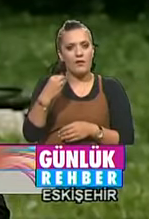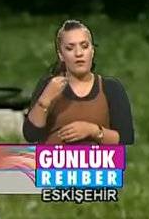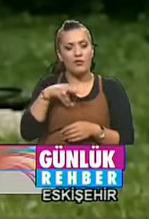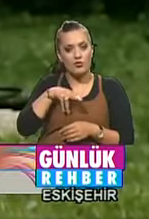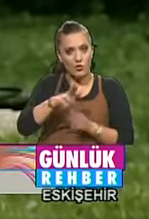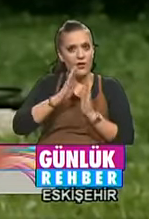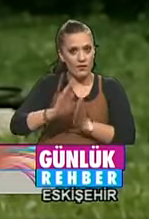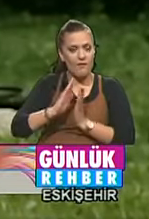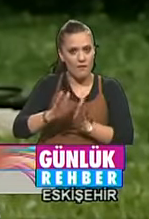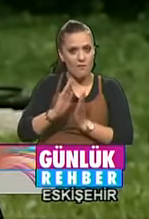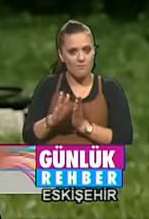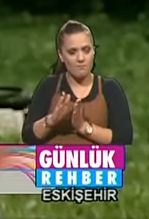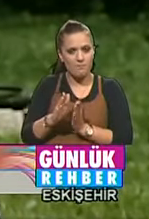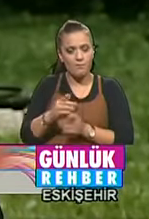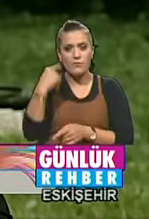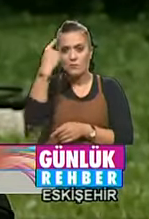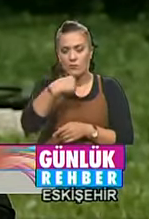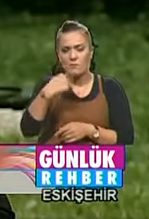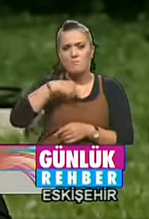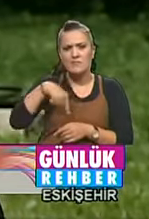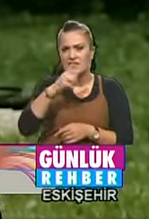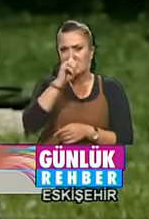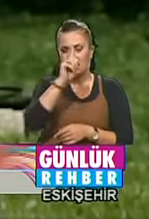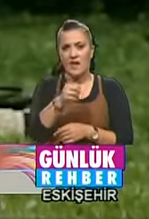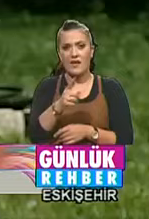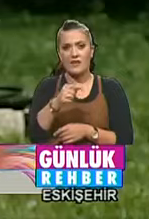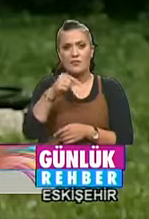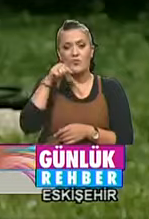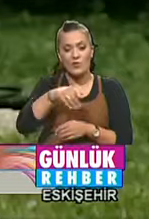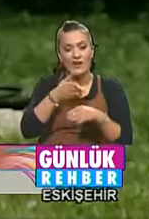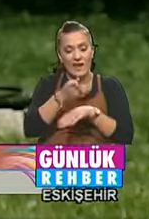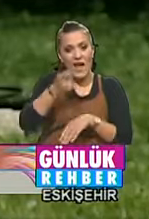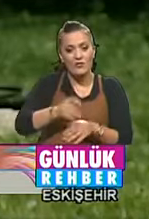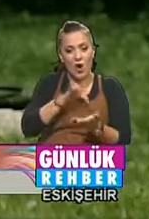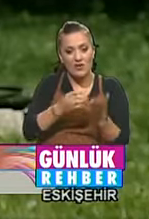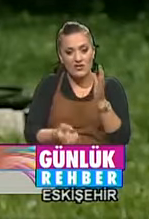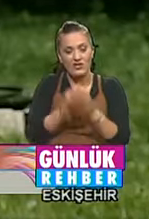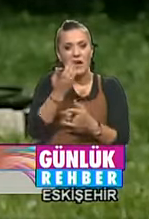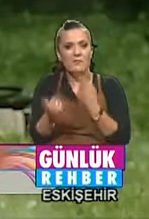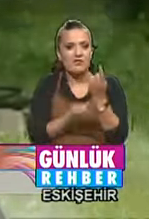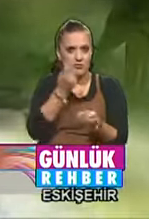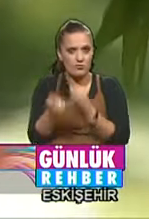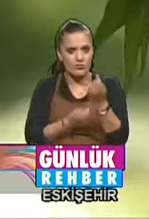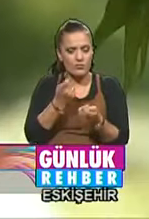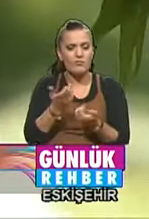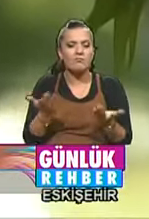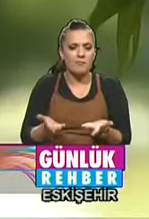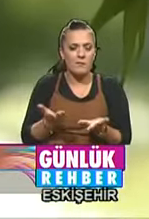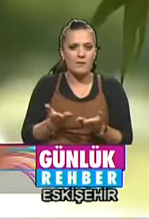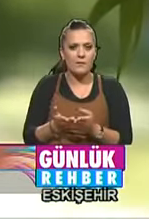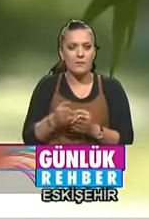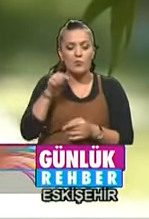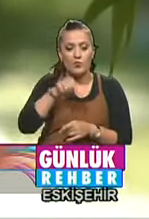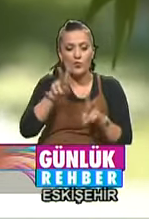yoluna devam ediyordu. Dolayısıyla biz sadece bu gerçeği ortaya çıkarmaya çalışıyoruz. Tabii